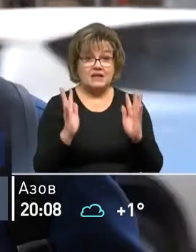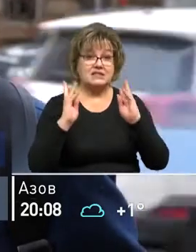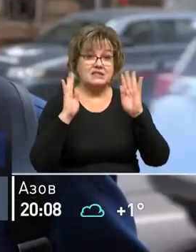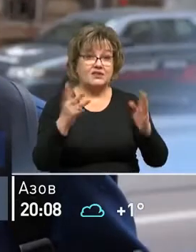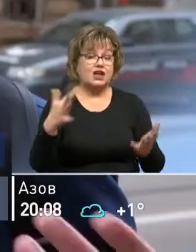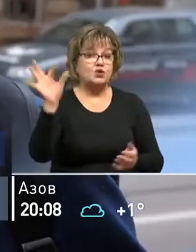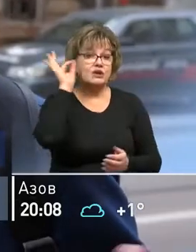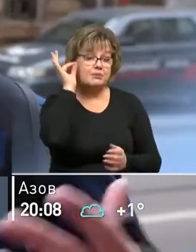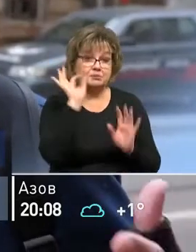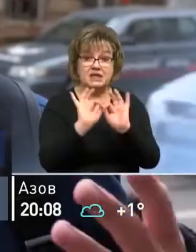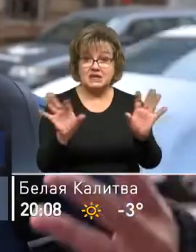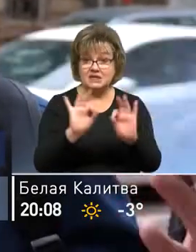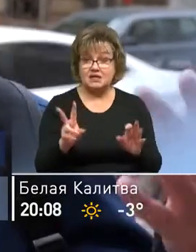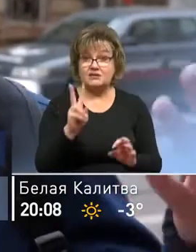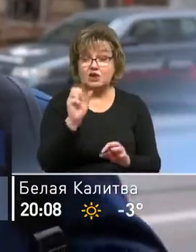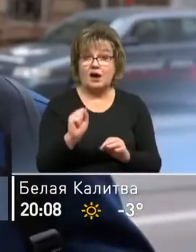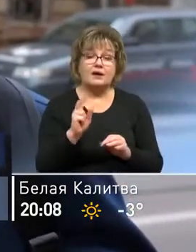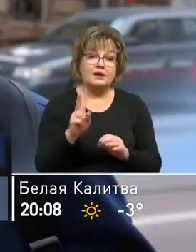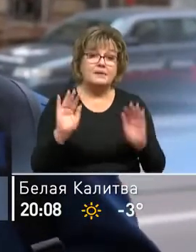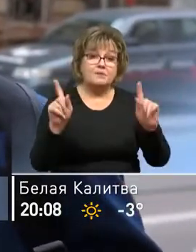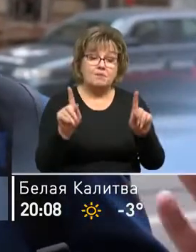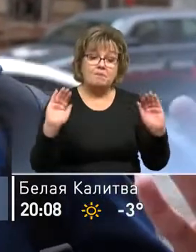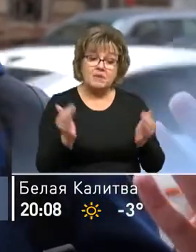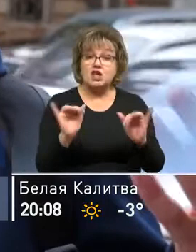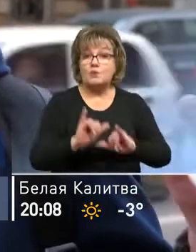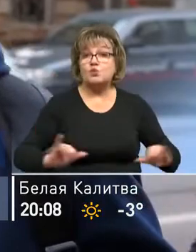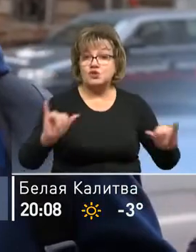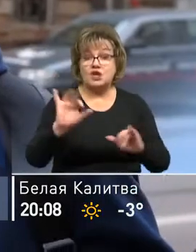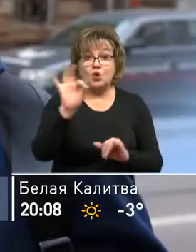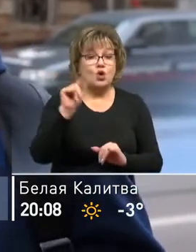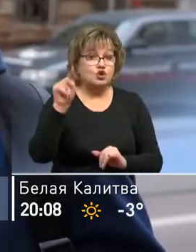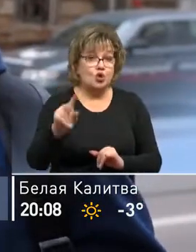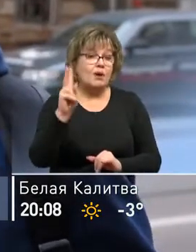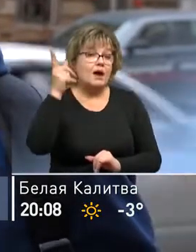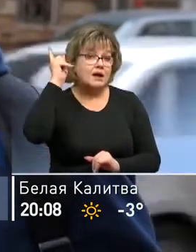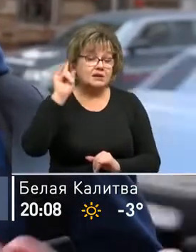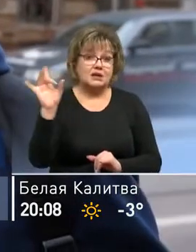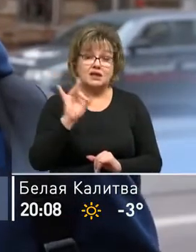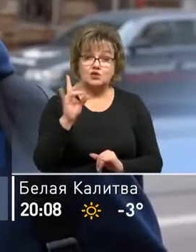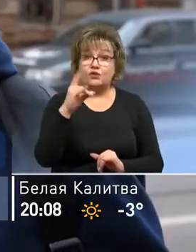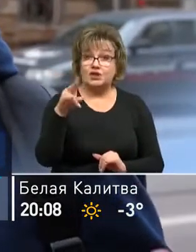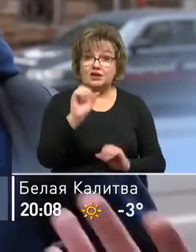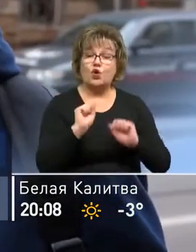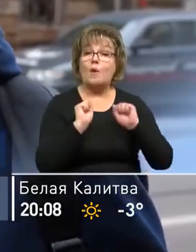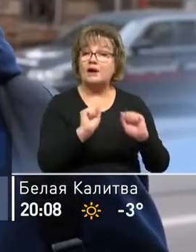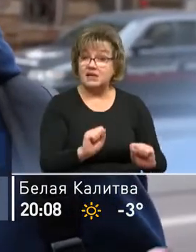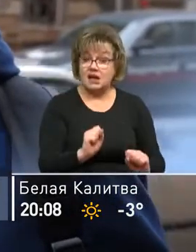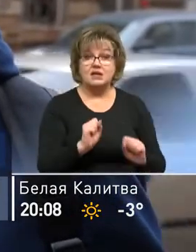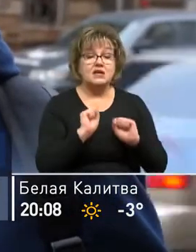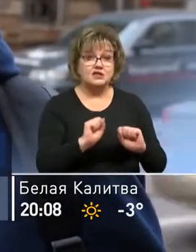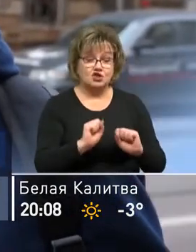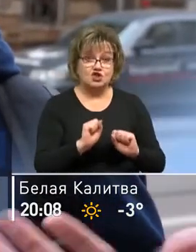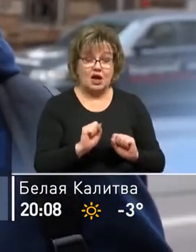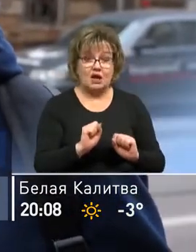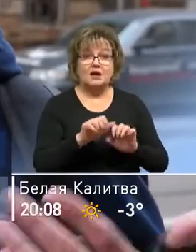бы напоминал или рассказывал бы в качестве такого мини-музея может быть о том как когда-то ростов-на-дону обороняли и защищали и